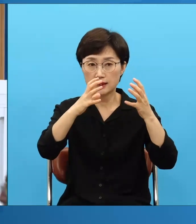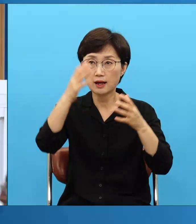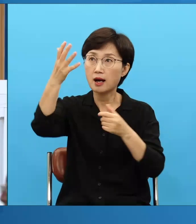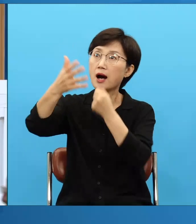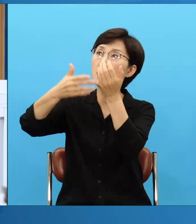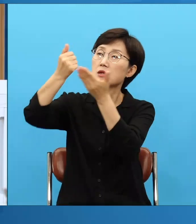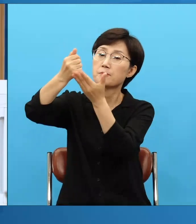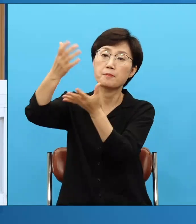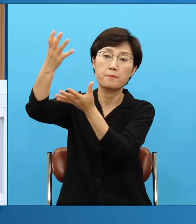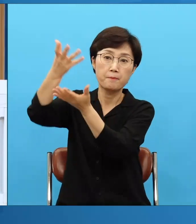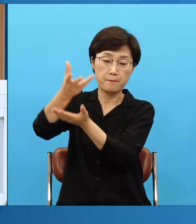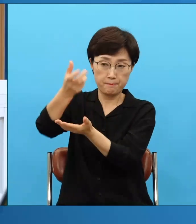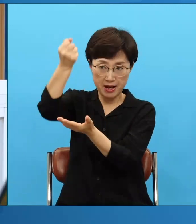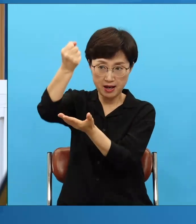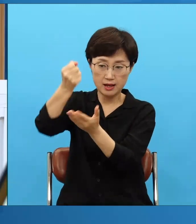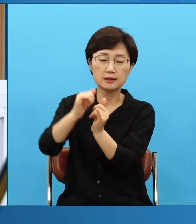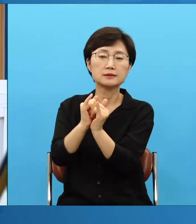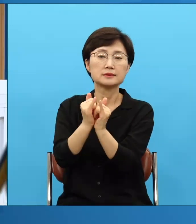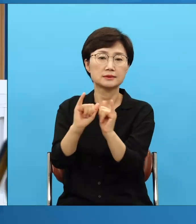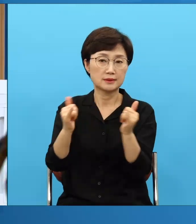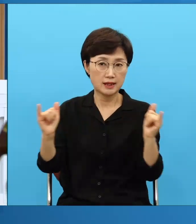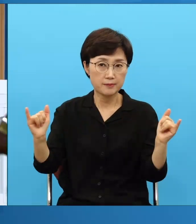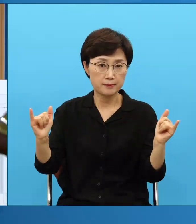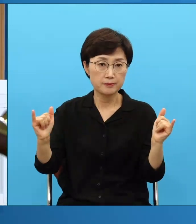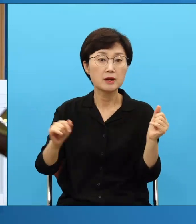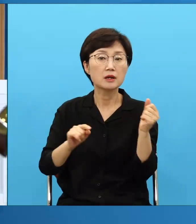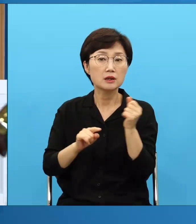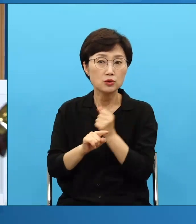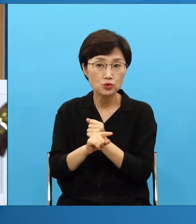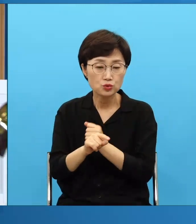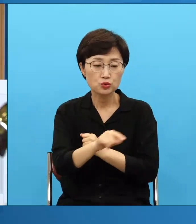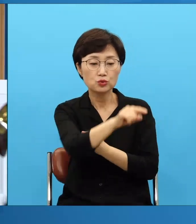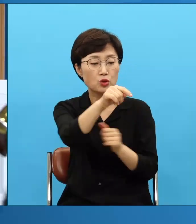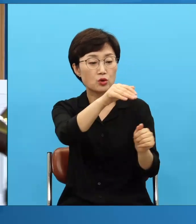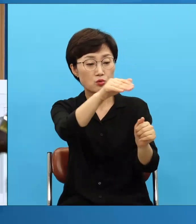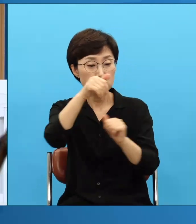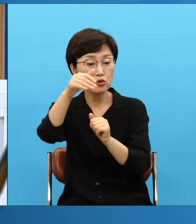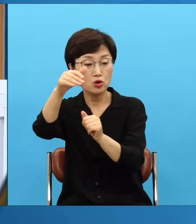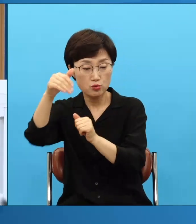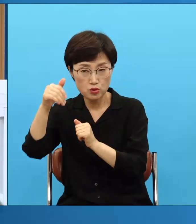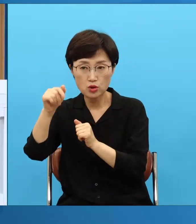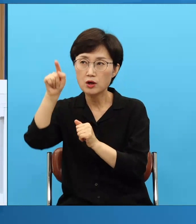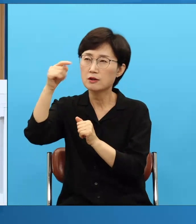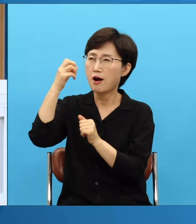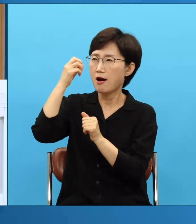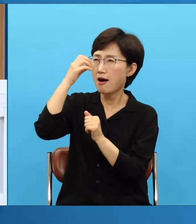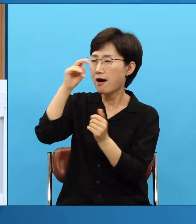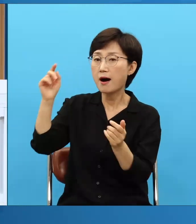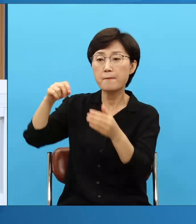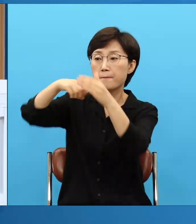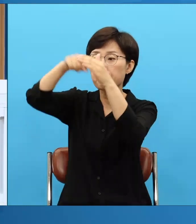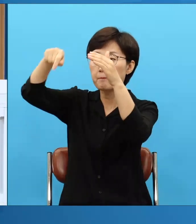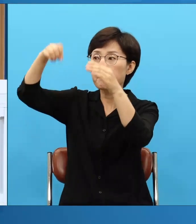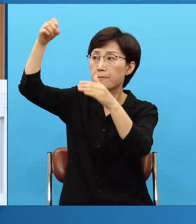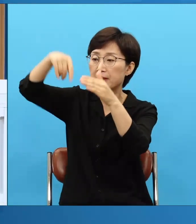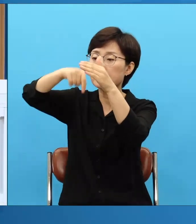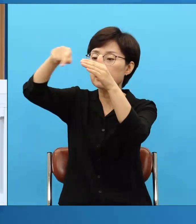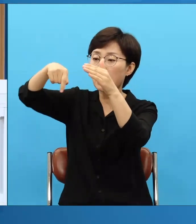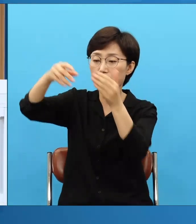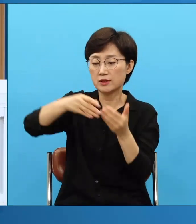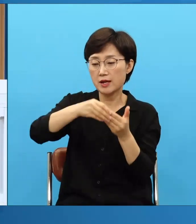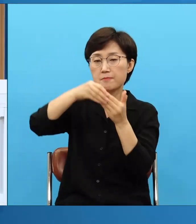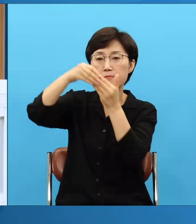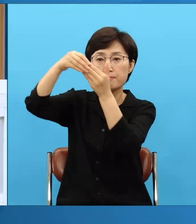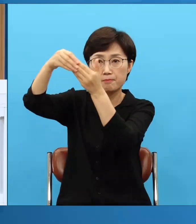소유가 된 백성이니 이는 너희를 어두운 데서 불러내어 그의 귀한 빛에 들어가게